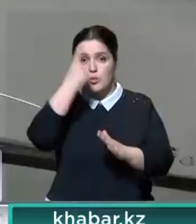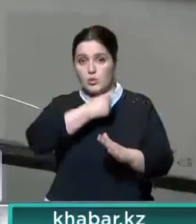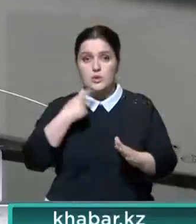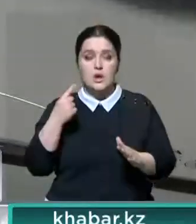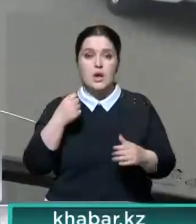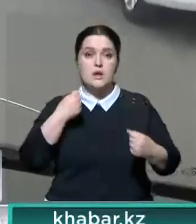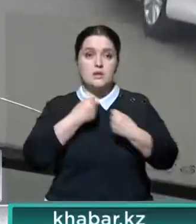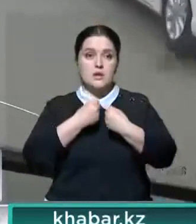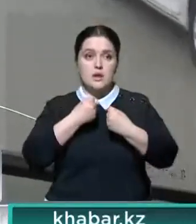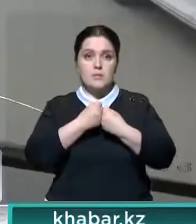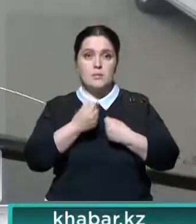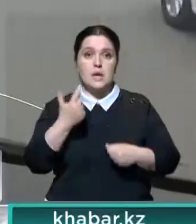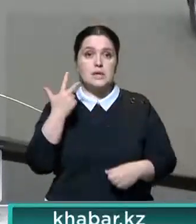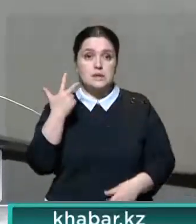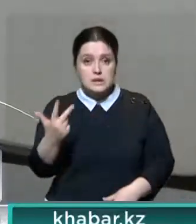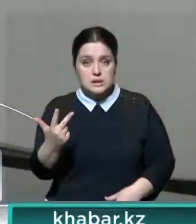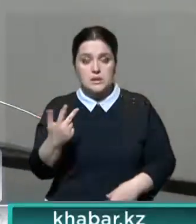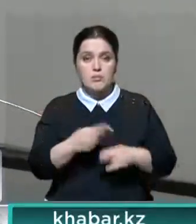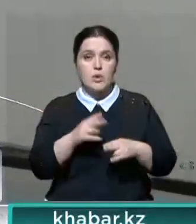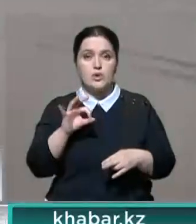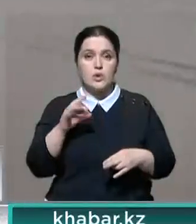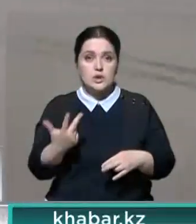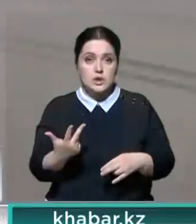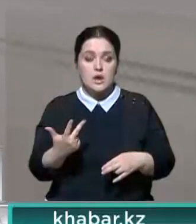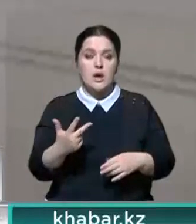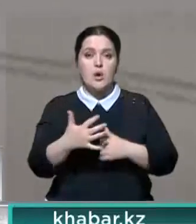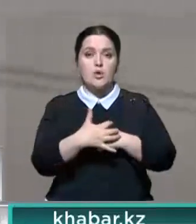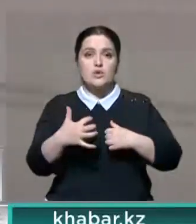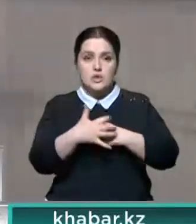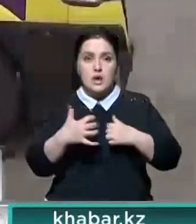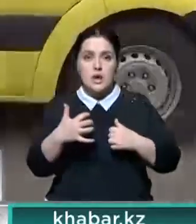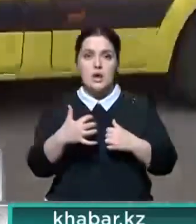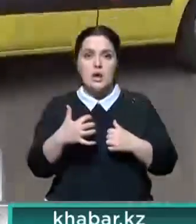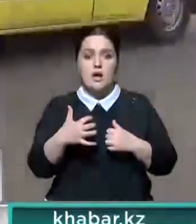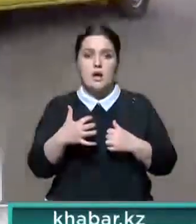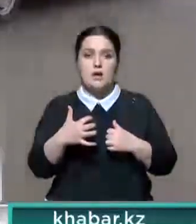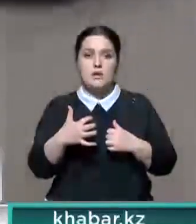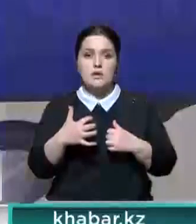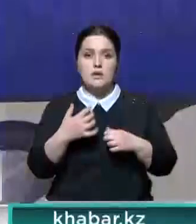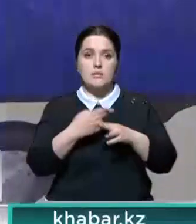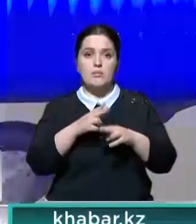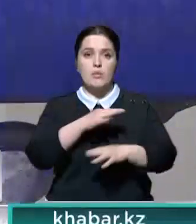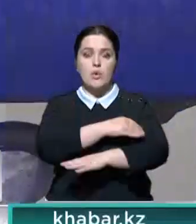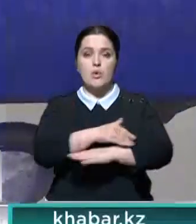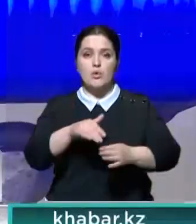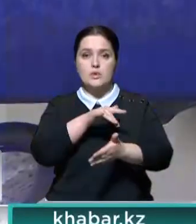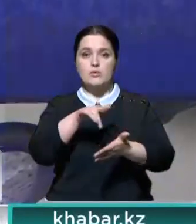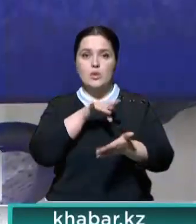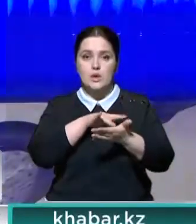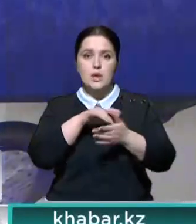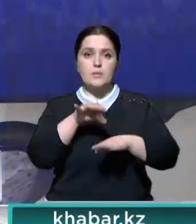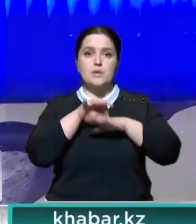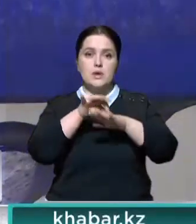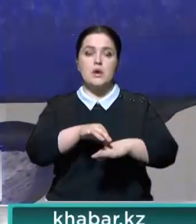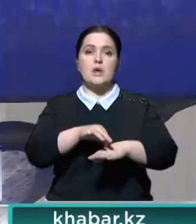регионе произошли 3 ДТП с участием машин неотложки, поэтому в Кокшетау провели рейд. Запустили кареты скорой помощи по улицам города